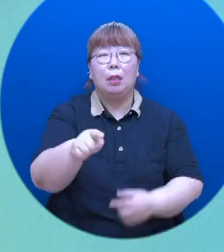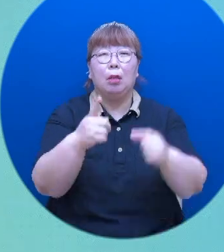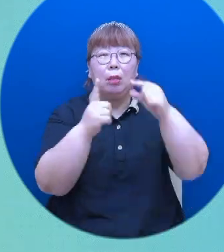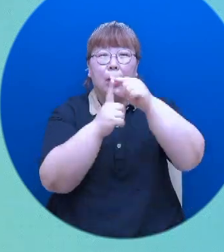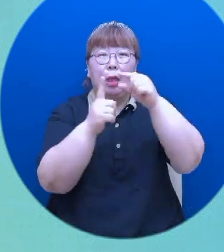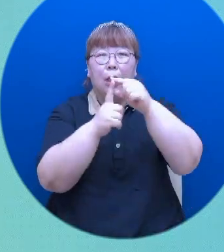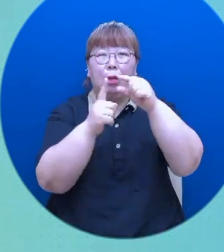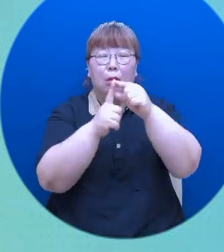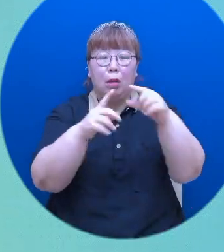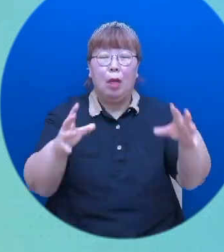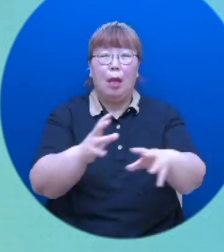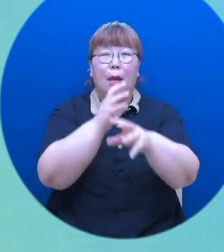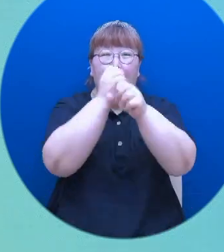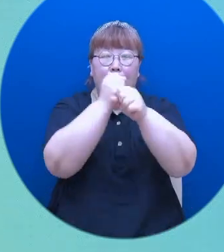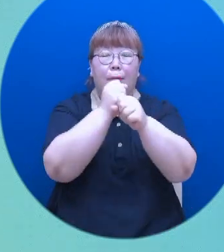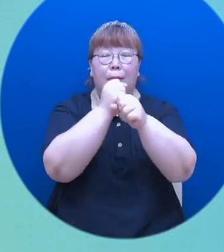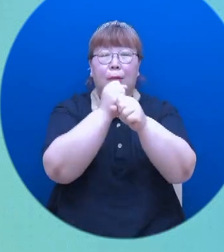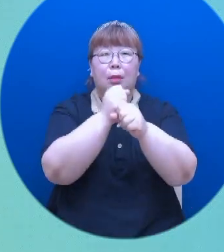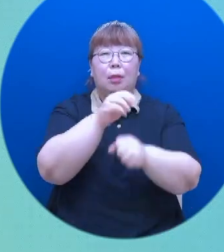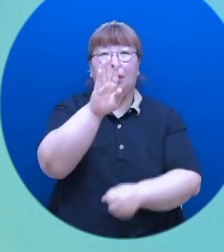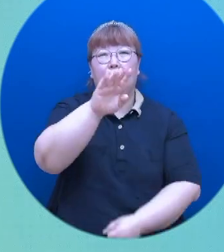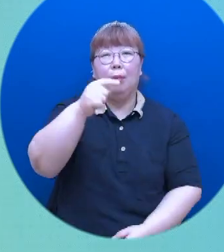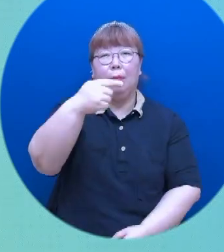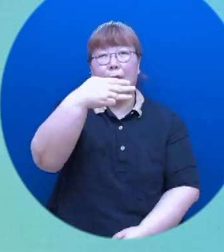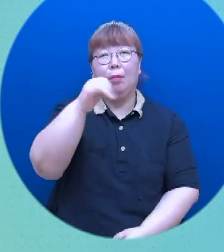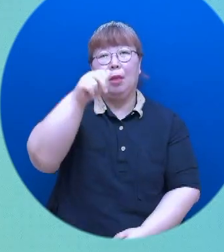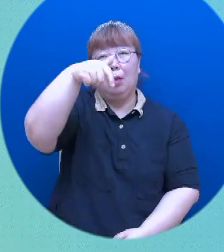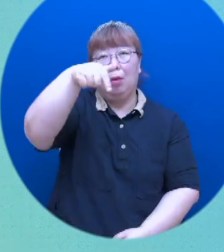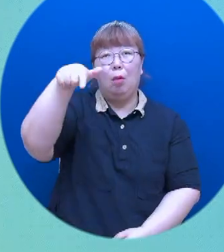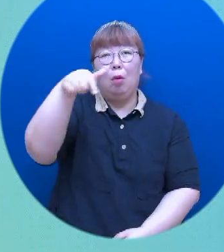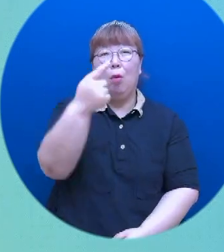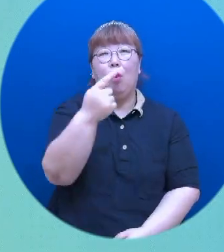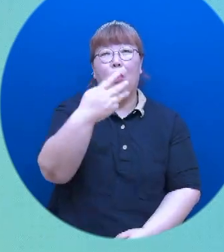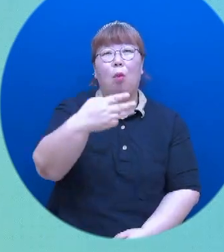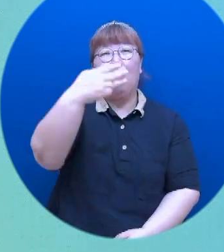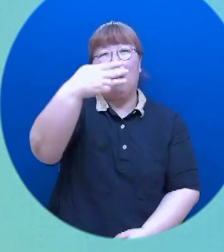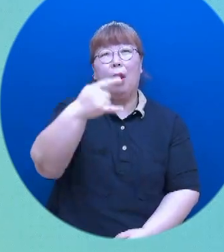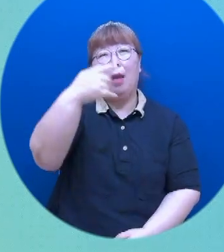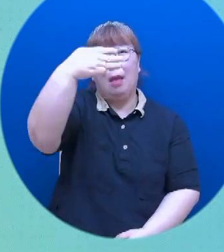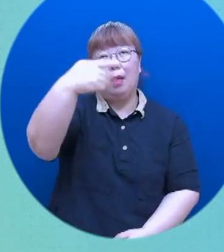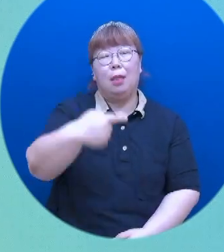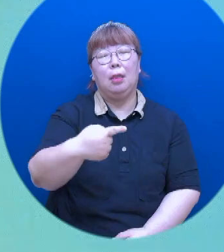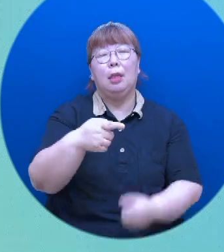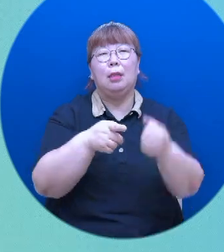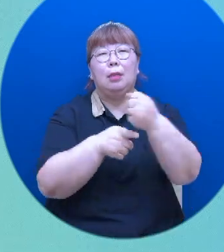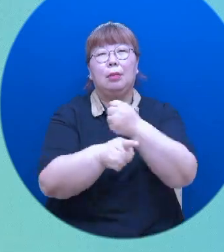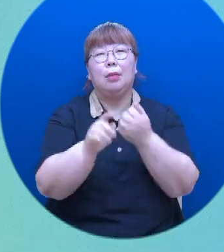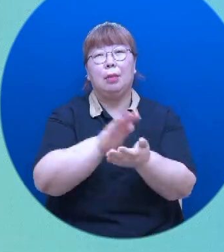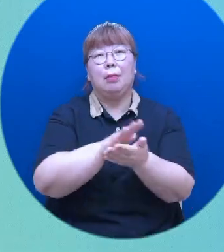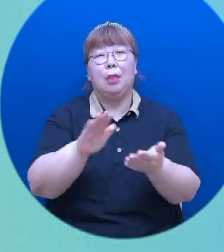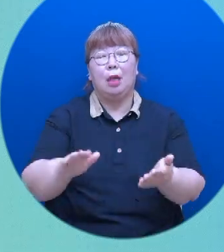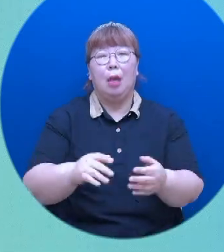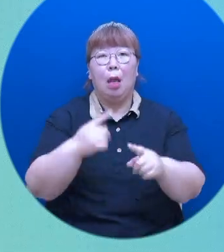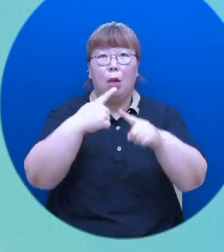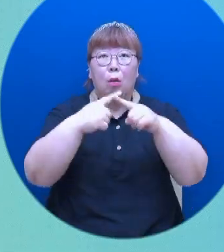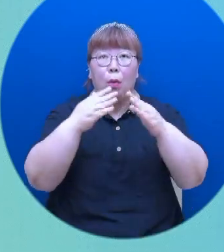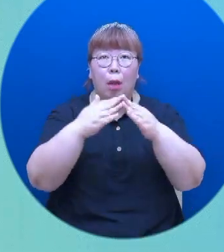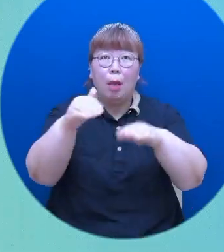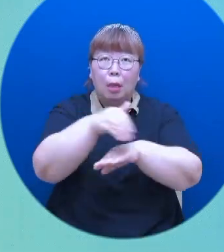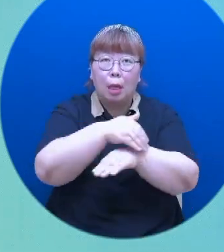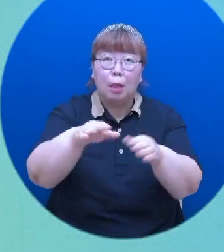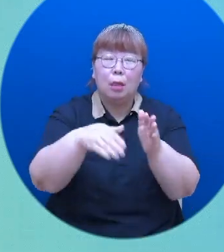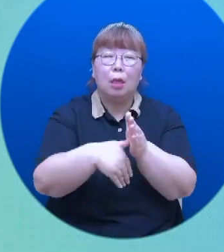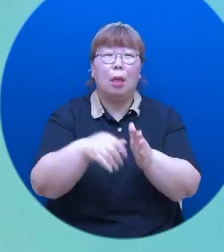브리꼴레르라는 인재다라고 이야기합니다. 우리는 교회를 다니면서 목사님들이나 주위에